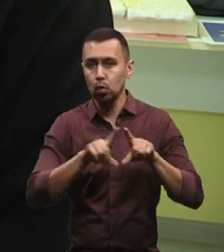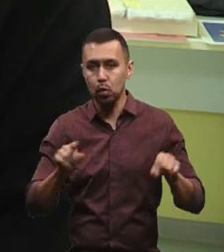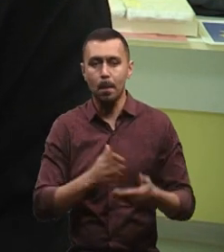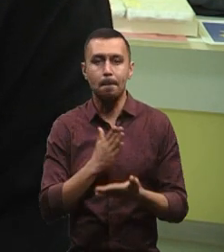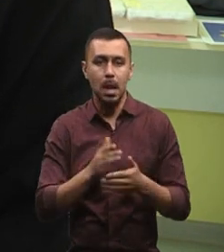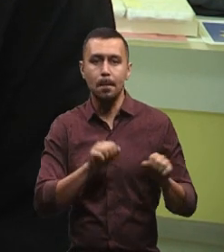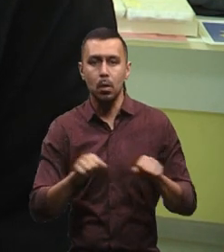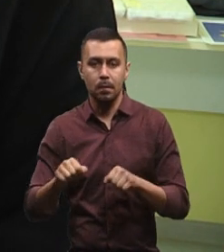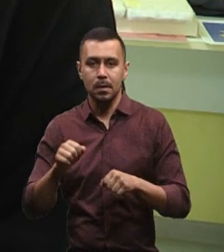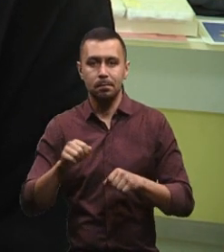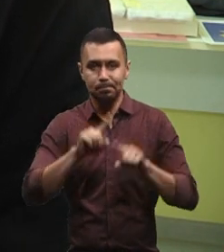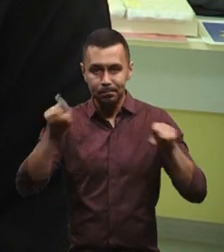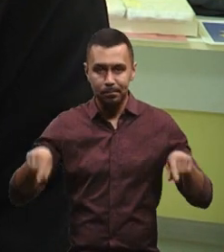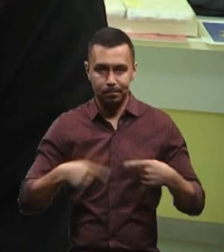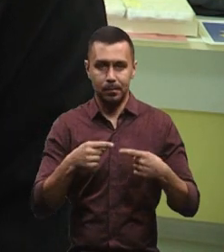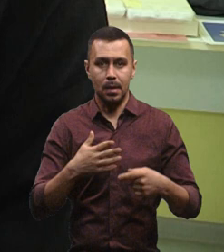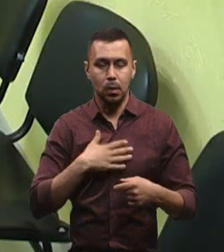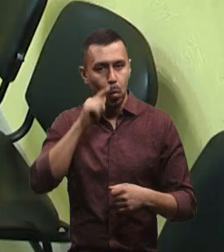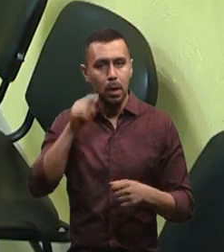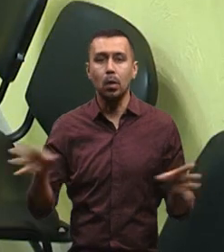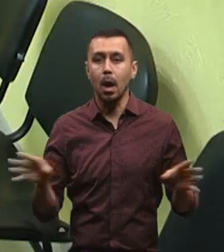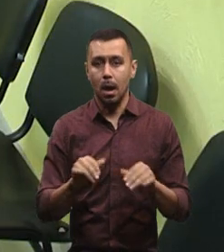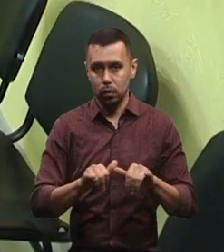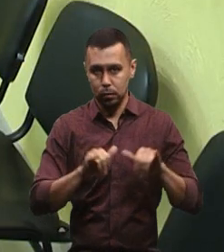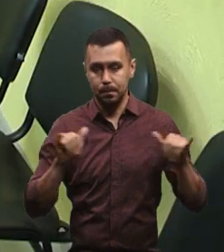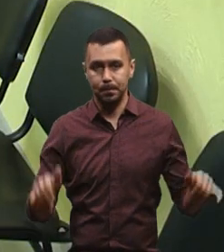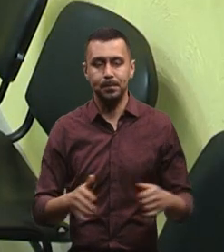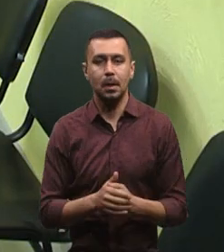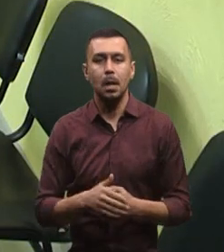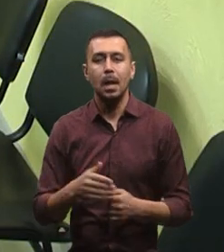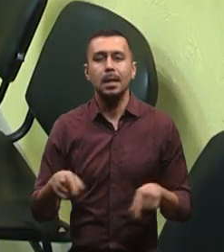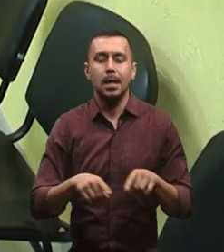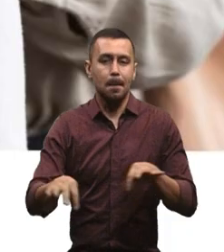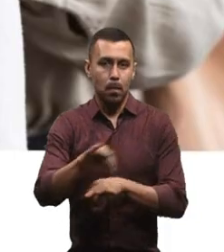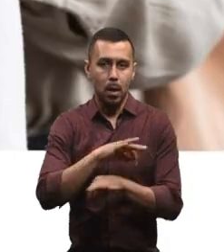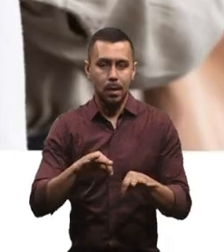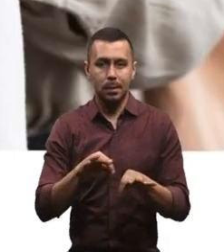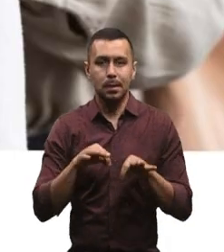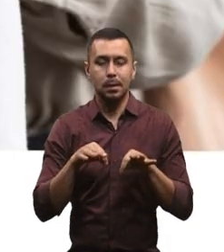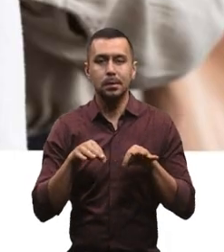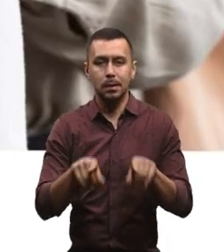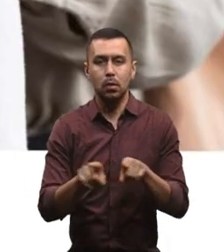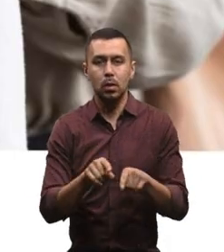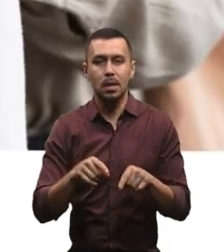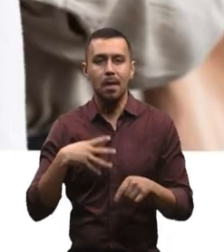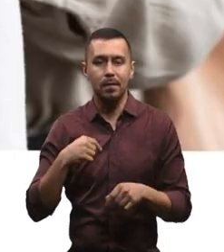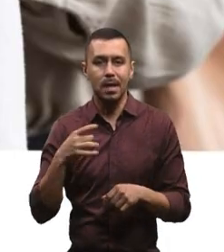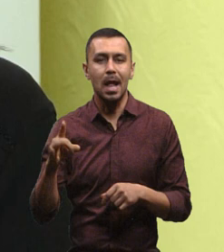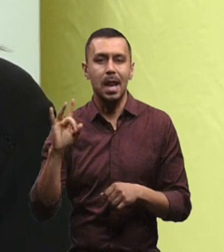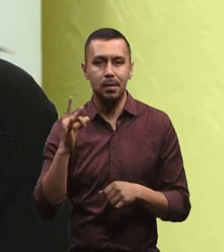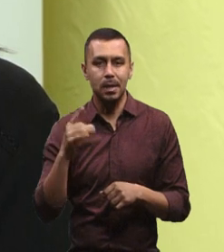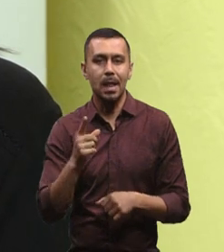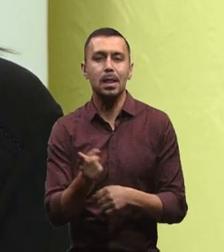мали можливість відбудовувати нашу Україну разом. За словами Лесі Стебло, такий проєкт діє також у Львівській, Рівненській та